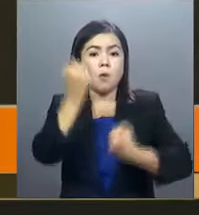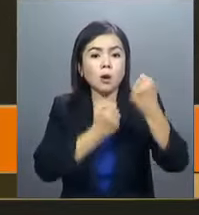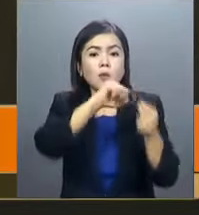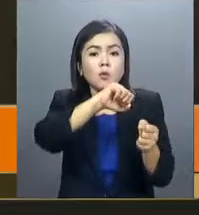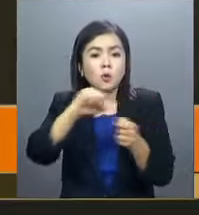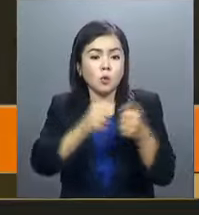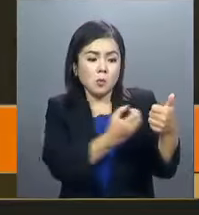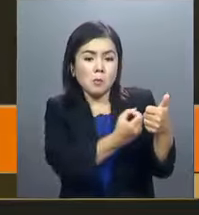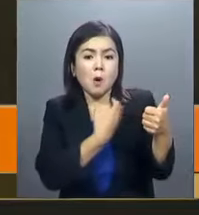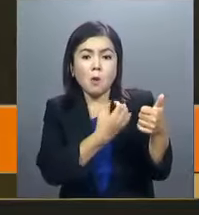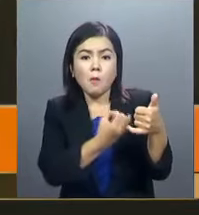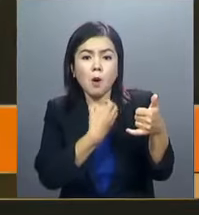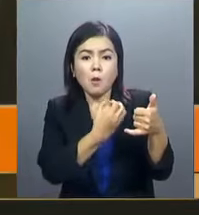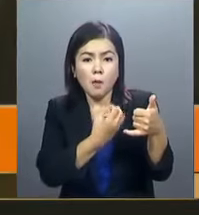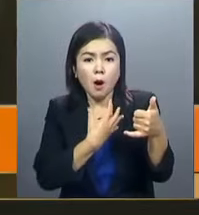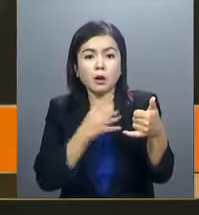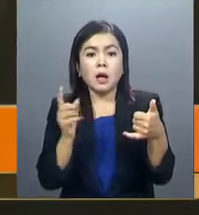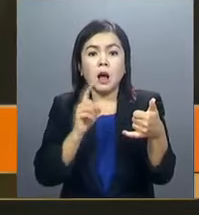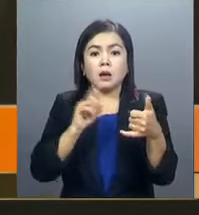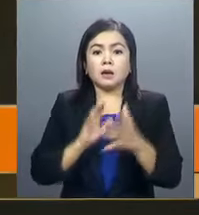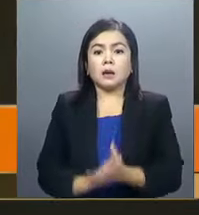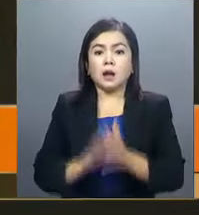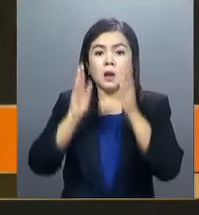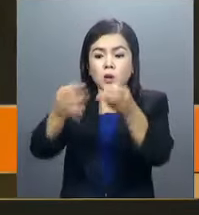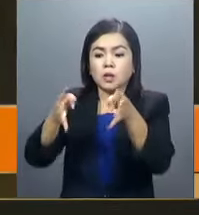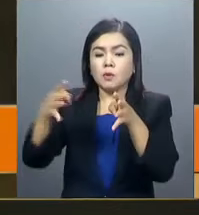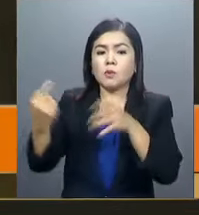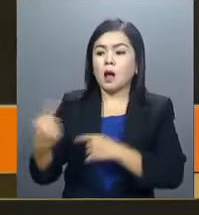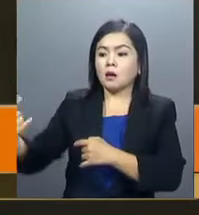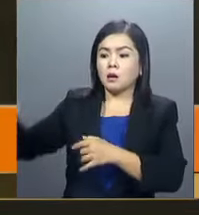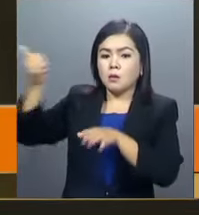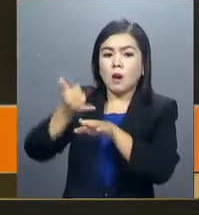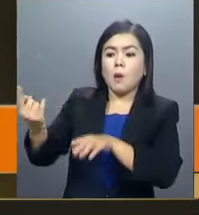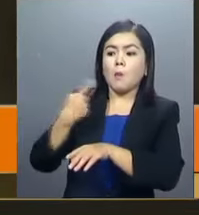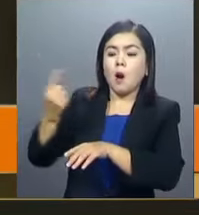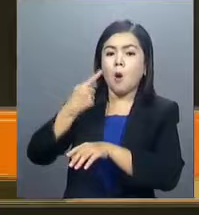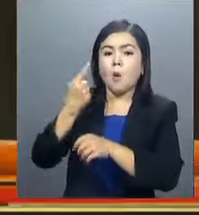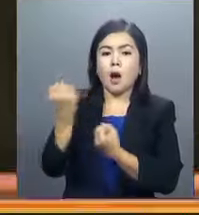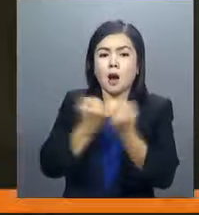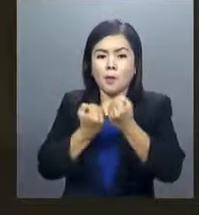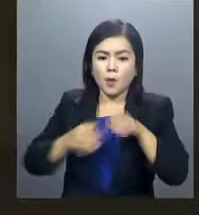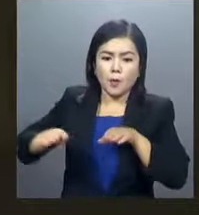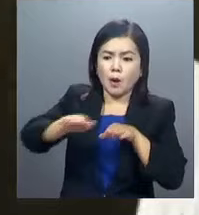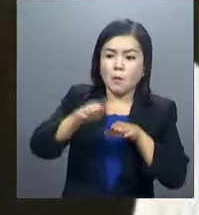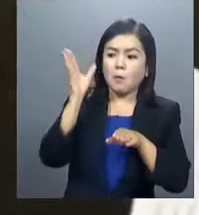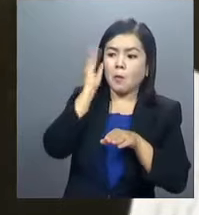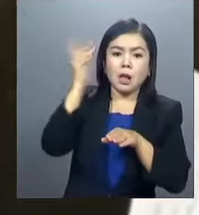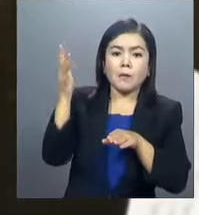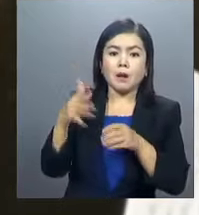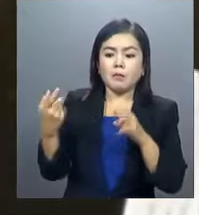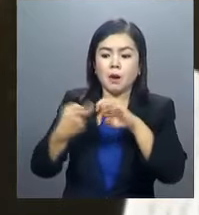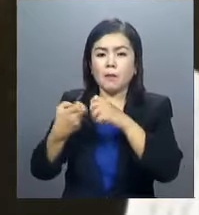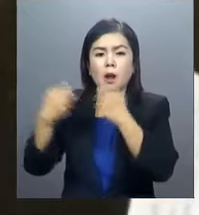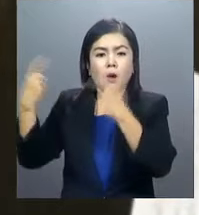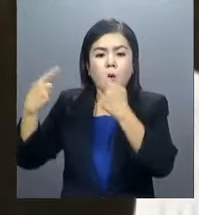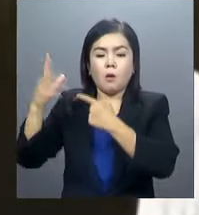ก่อนเกิดเหตุได้ถูกต่อว่าจากคนขับรถบรรทุกว่าขับรถเบียดแต่นายเด่นอ้างว่าไม่ทราบและไม่อยากมีปัญหาด้ว